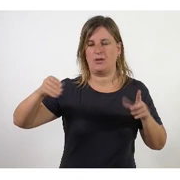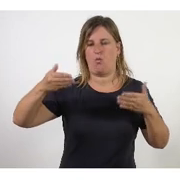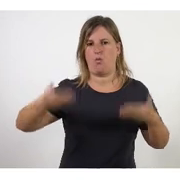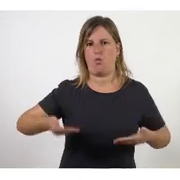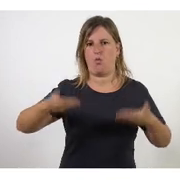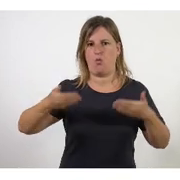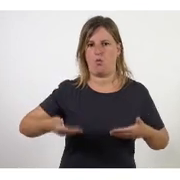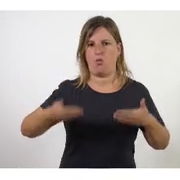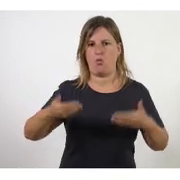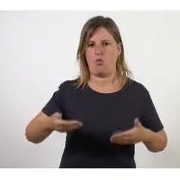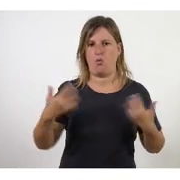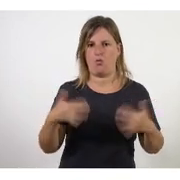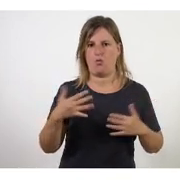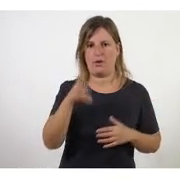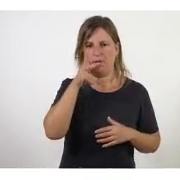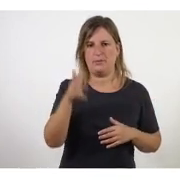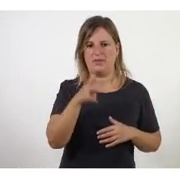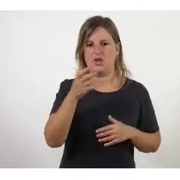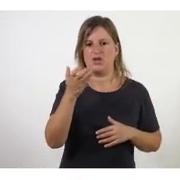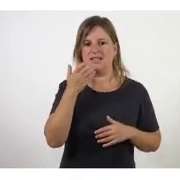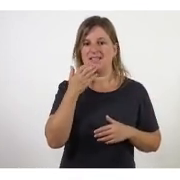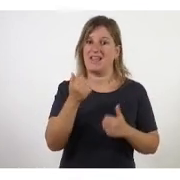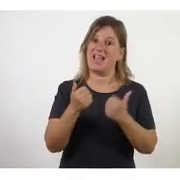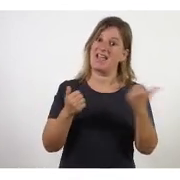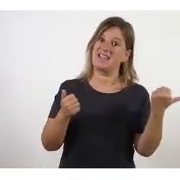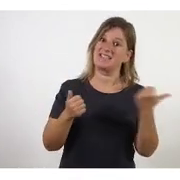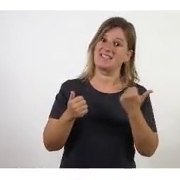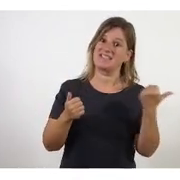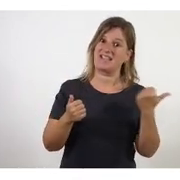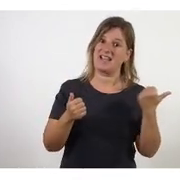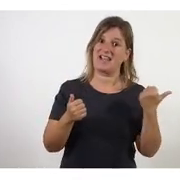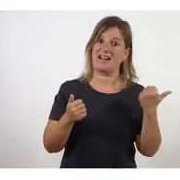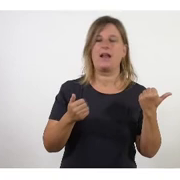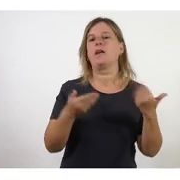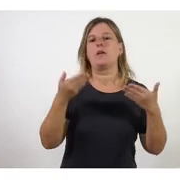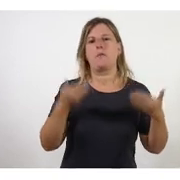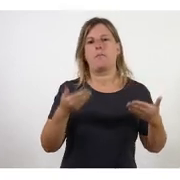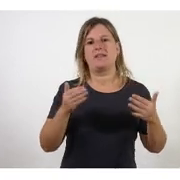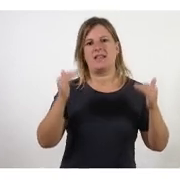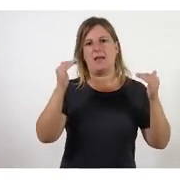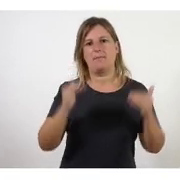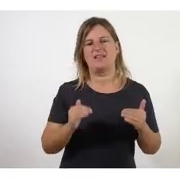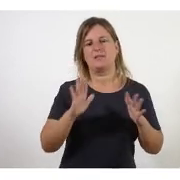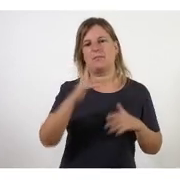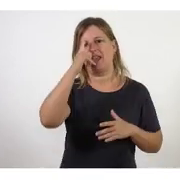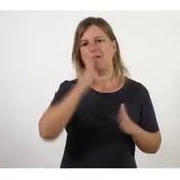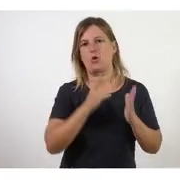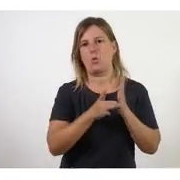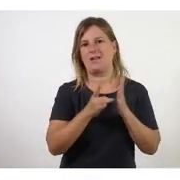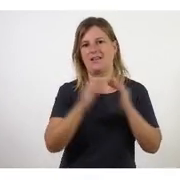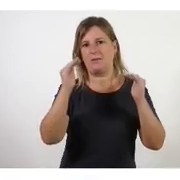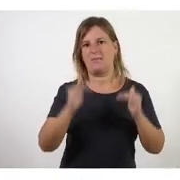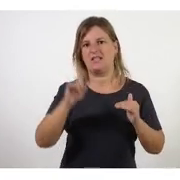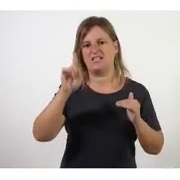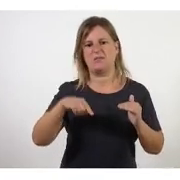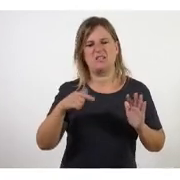molt més pes. Si aneu cap a l'esquerra, tindrà menys pes, però també menys qualitat. Per això us deia,